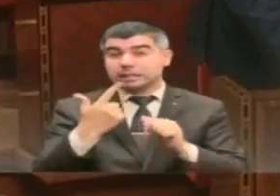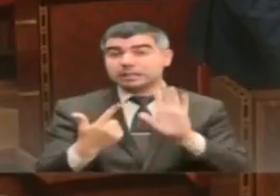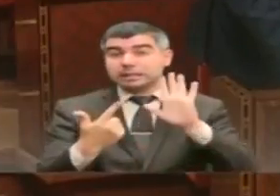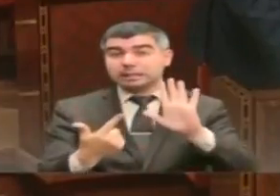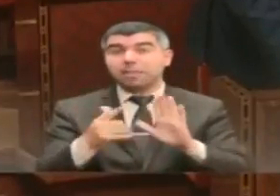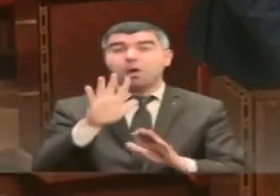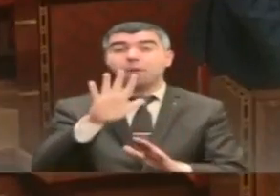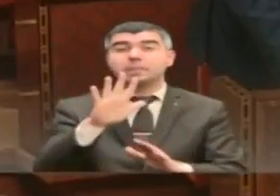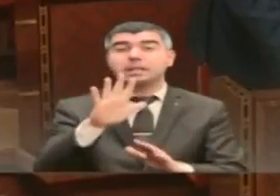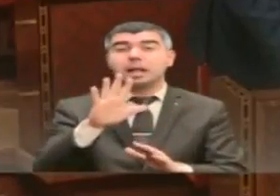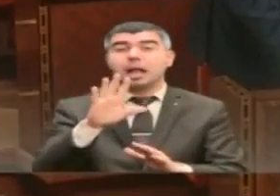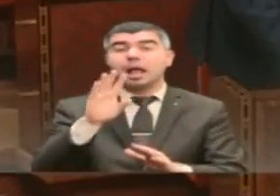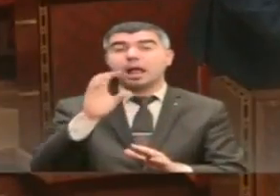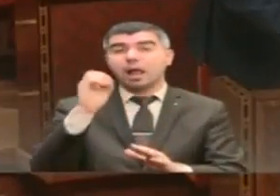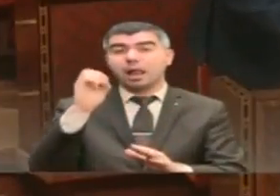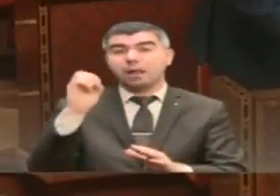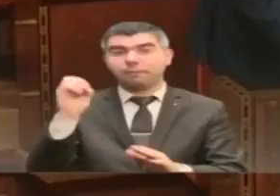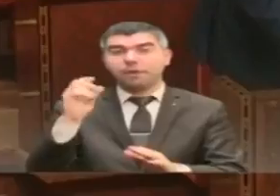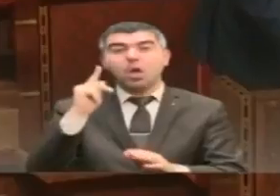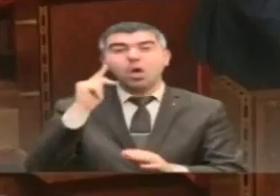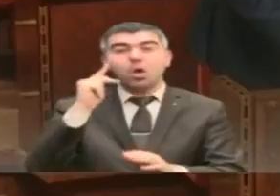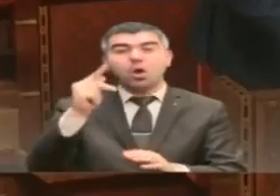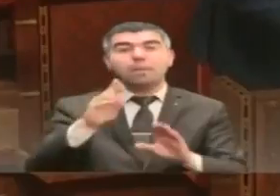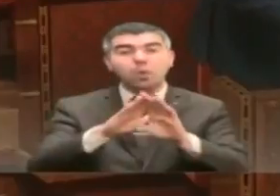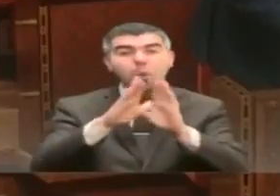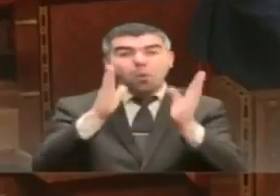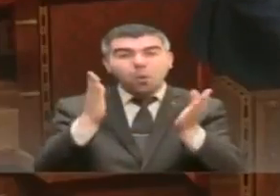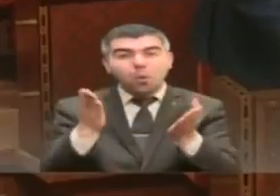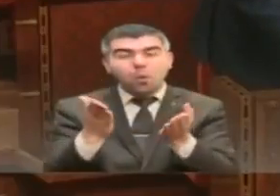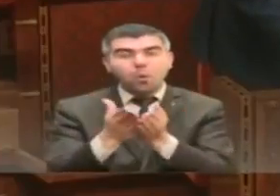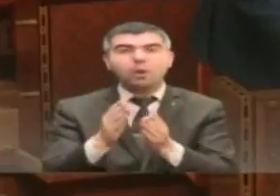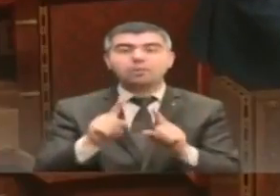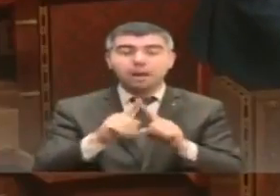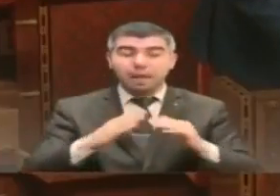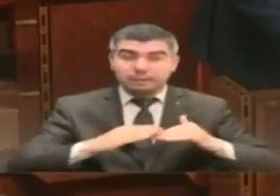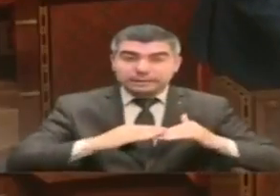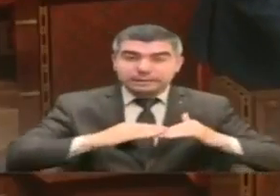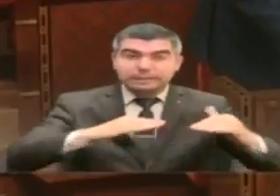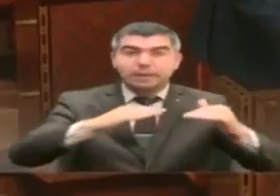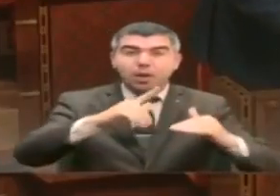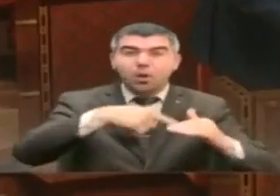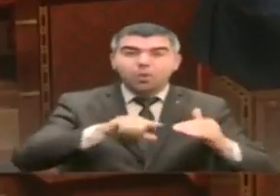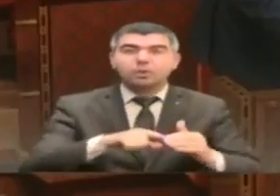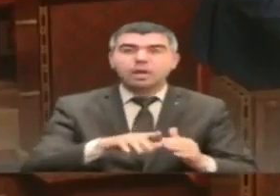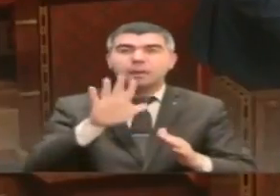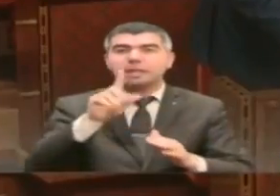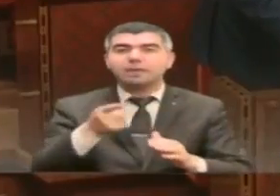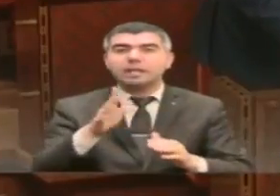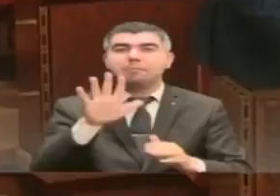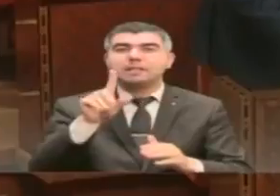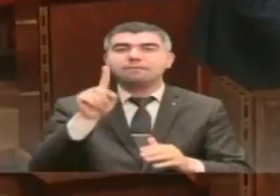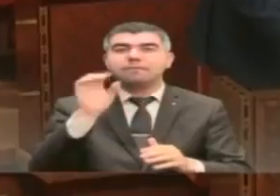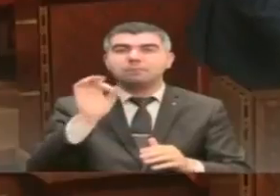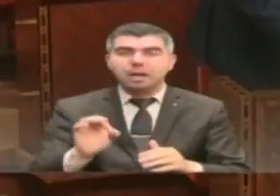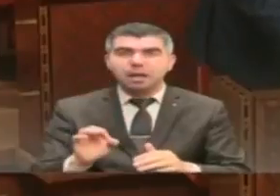57,334 كيلومتر، يعني اللي هو إجمالي الشبكة الطرقية، تمثل الطرق المعبدة منها 73.5%، وتخصص